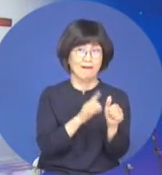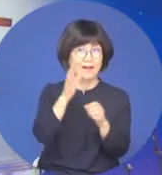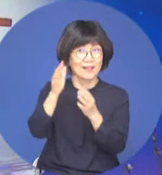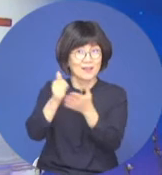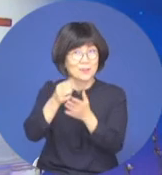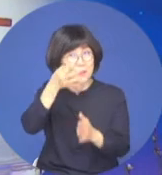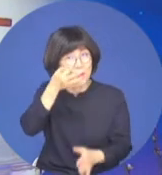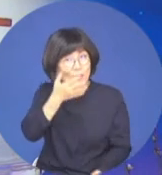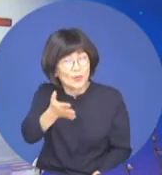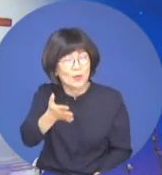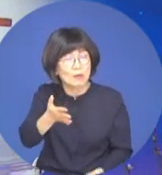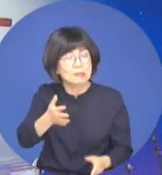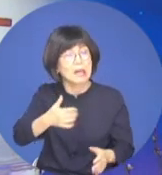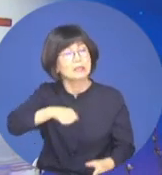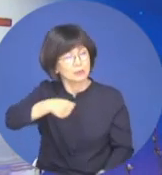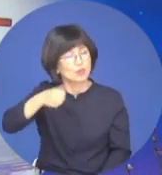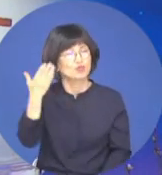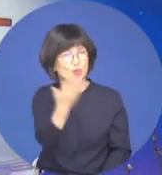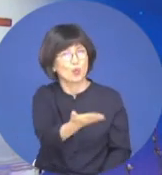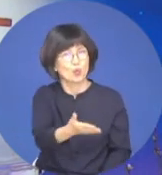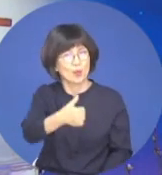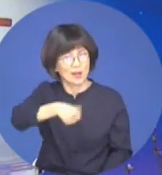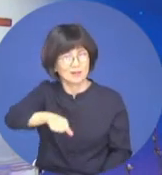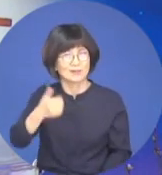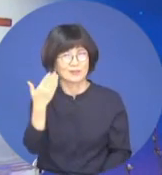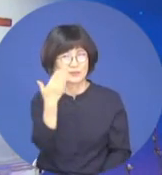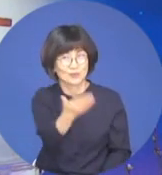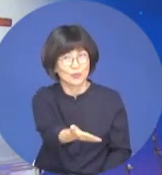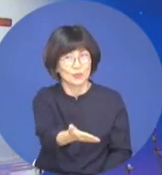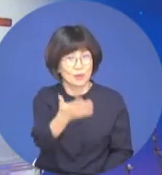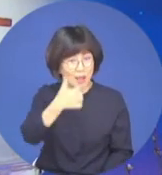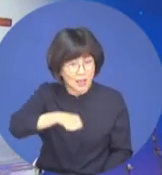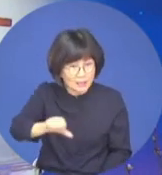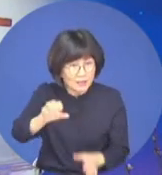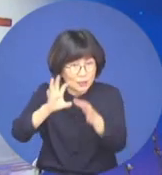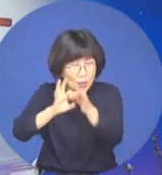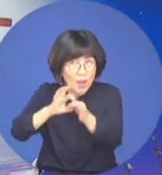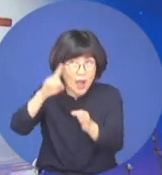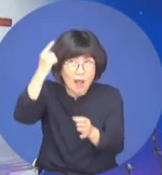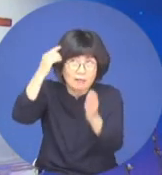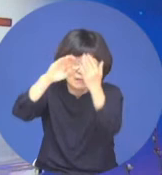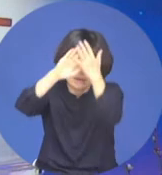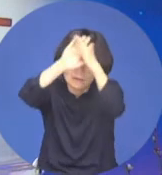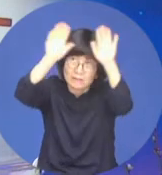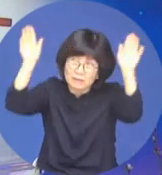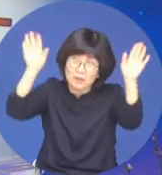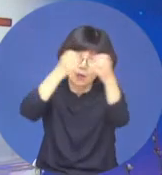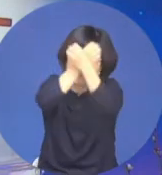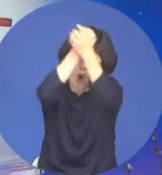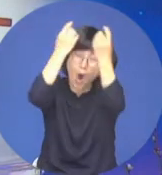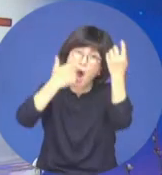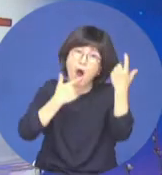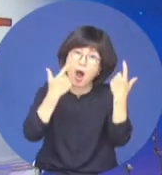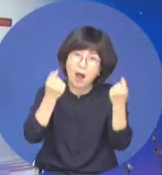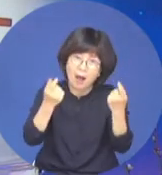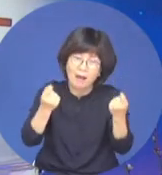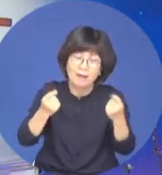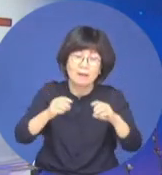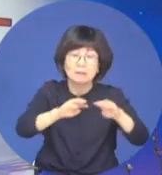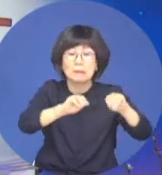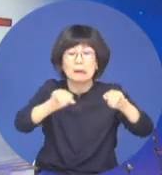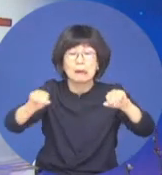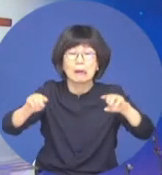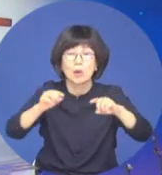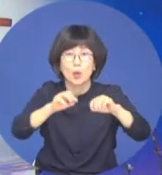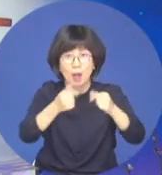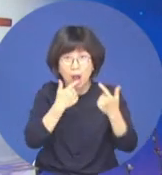너에게 아들을 주어서 아들을 통해서 하늘의 별처럼 바다의 모래처럼 후손을 많이 있게 하리라고